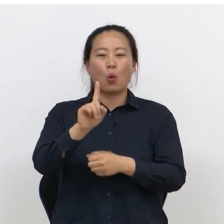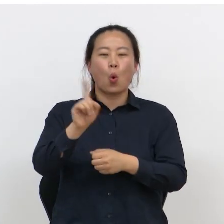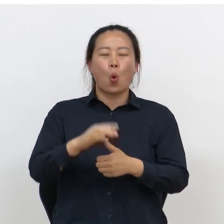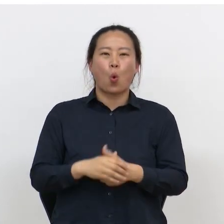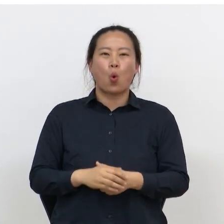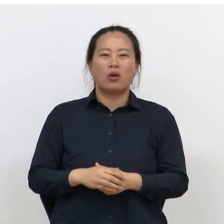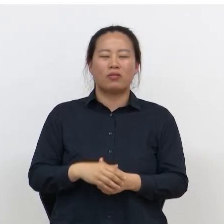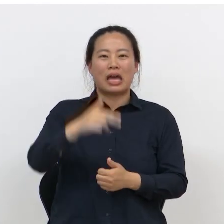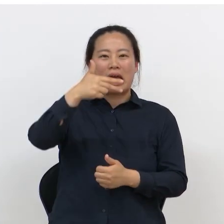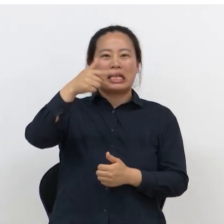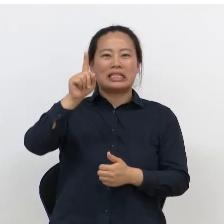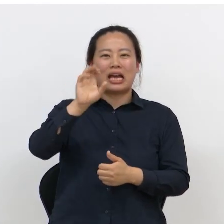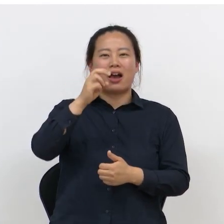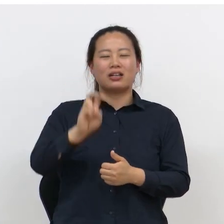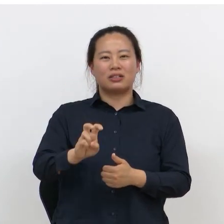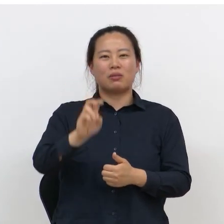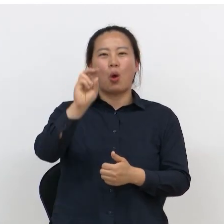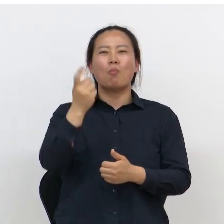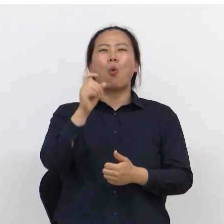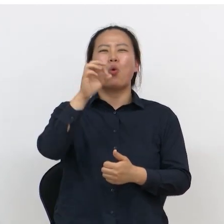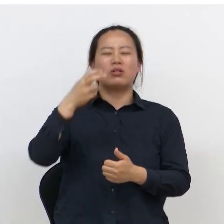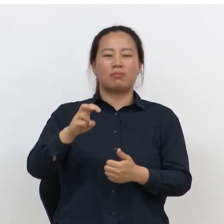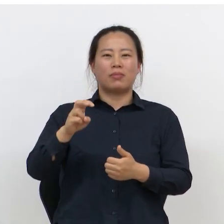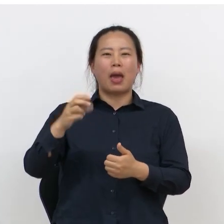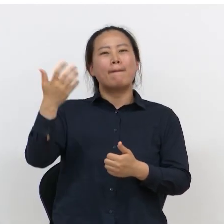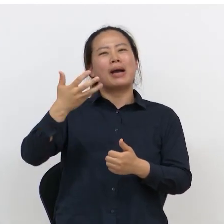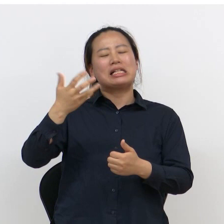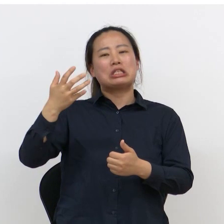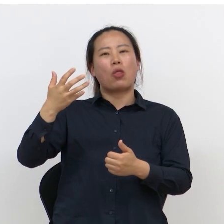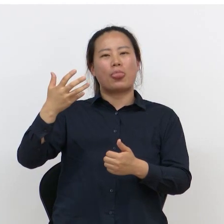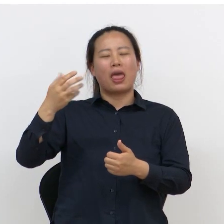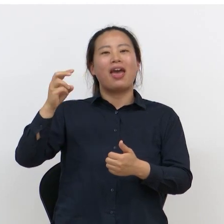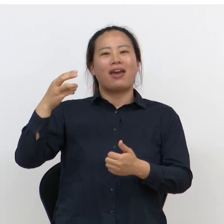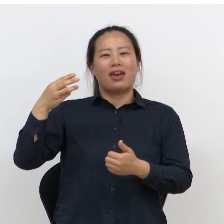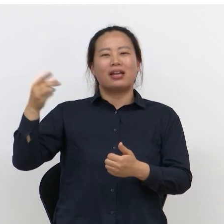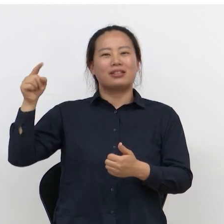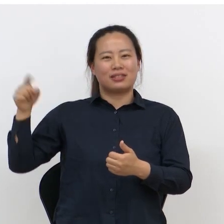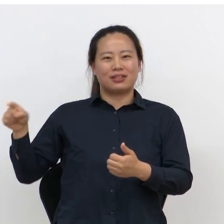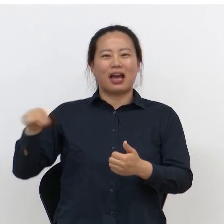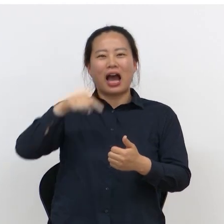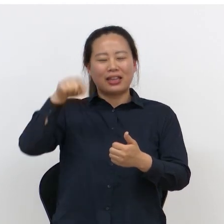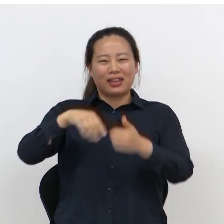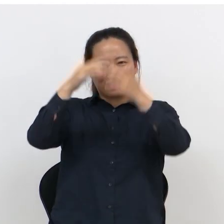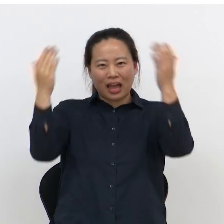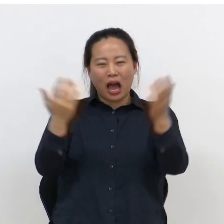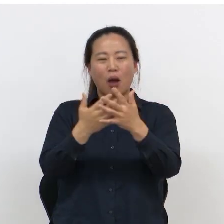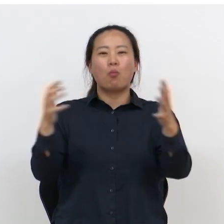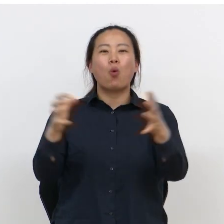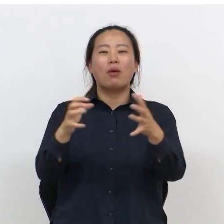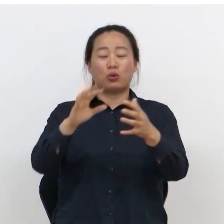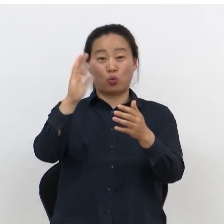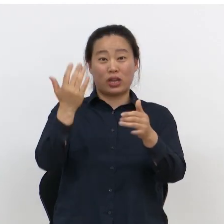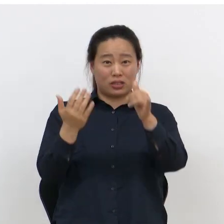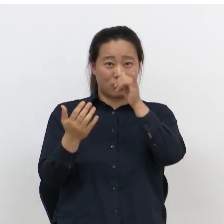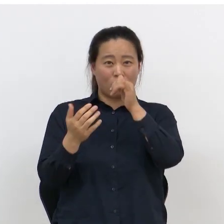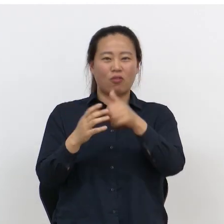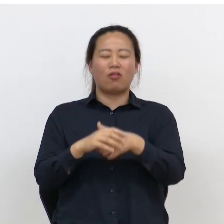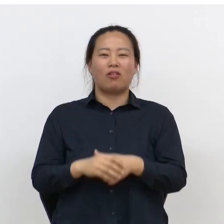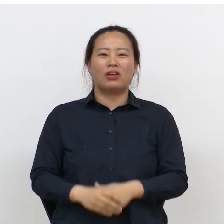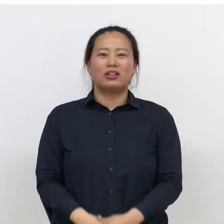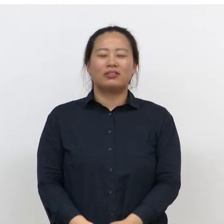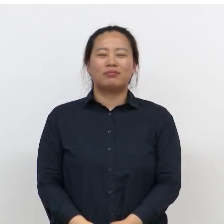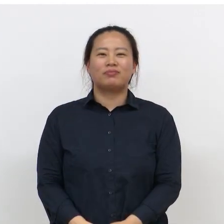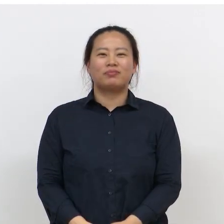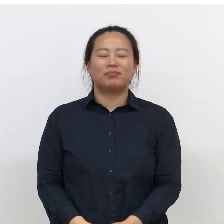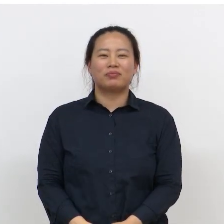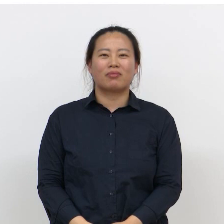한국어 자모음이 다 8,000Hz 안에 다 들어 있습니다. 그래서 뭐 더 위에는 없어도 됩니다. 근데 이제